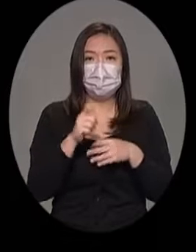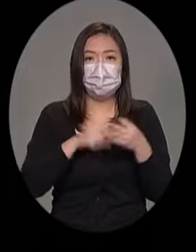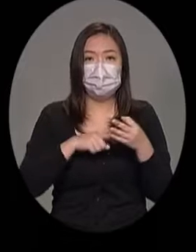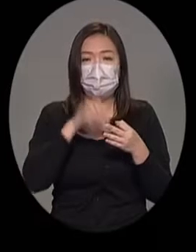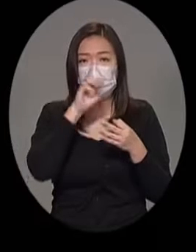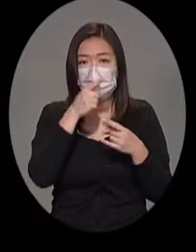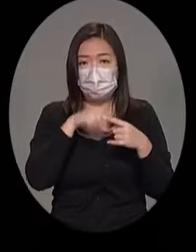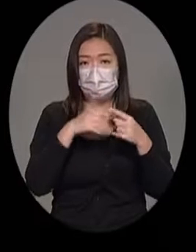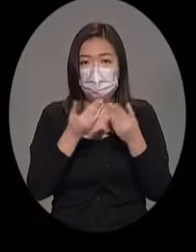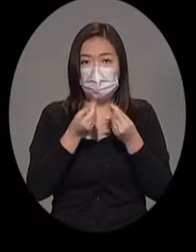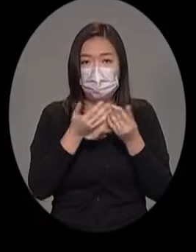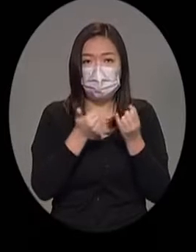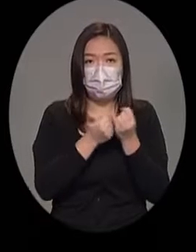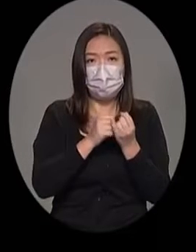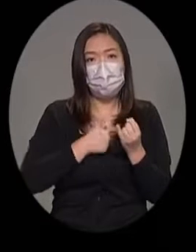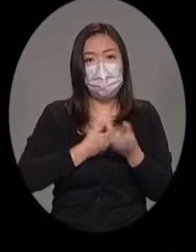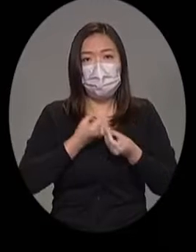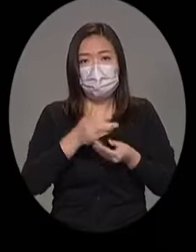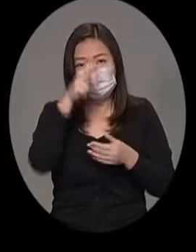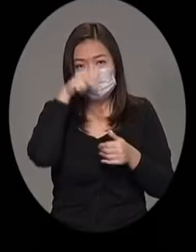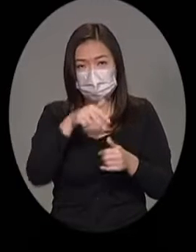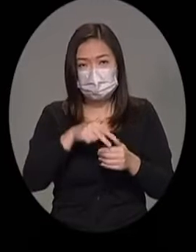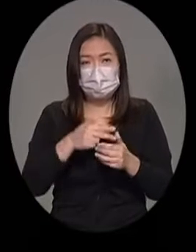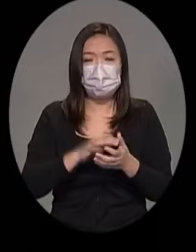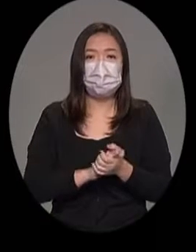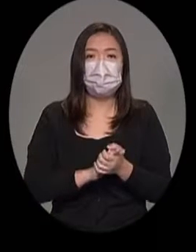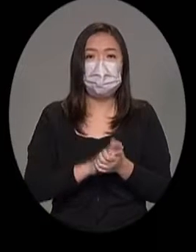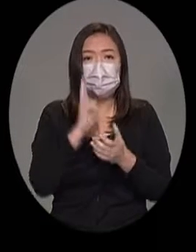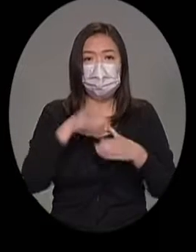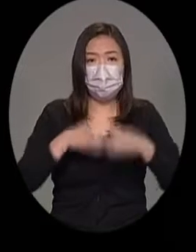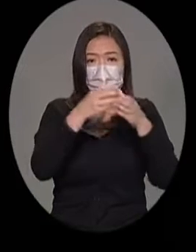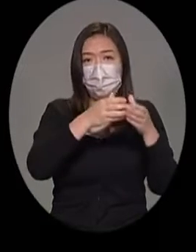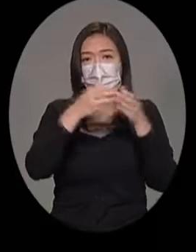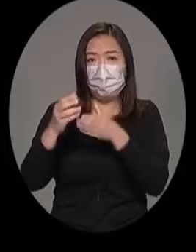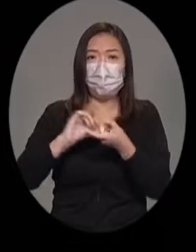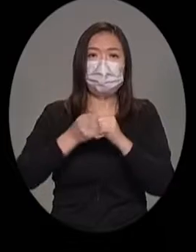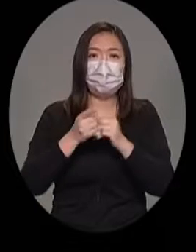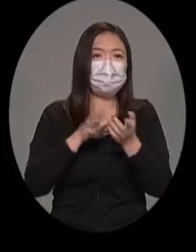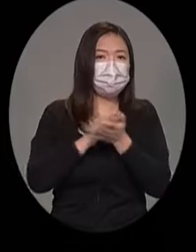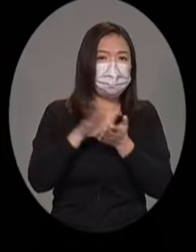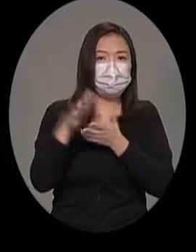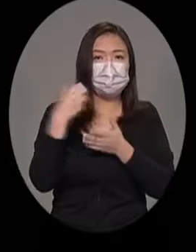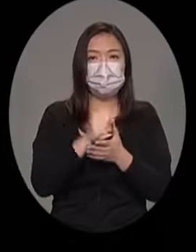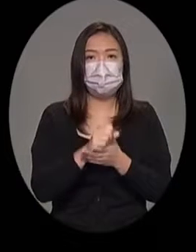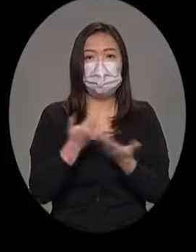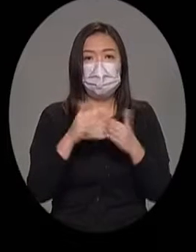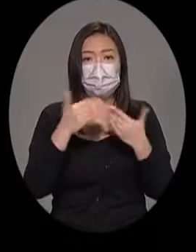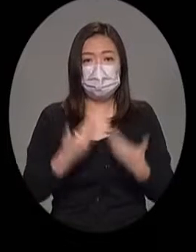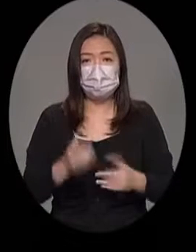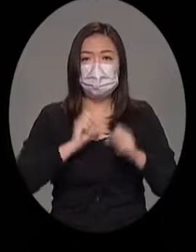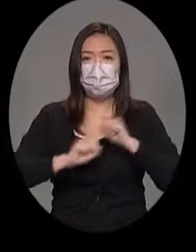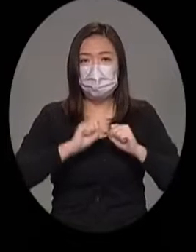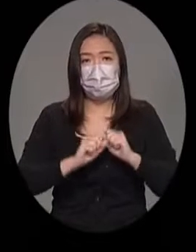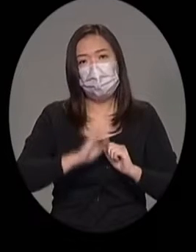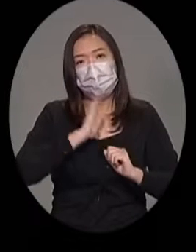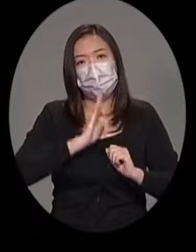為，大學是師生表達政治立場的地方，而走雕像意味會抹殺師生這個權利，校方這次舉動是